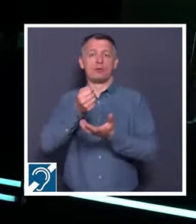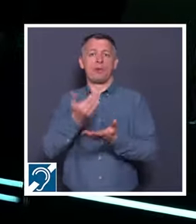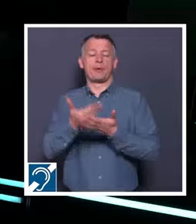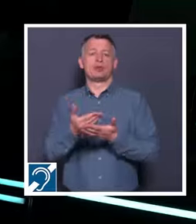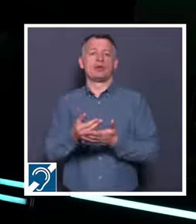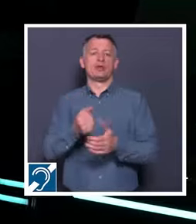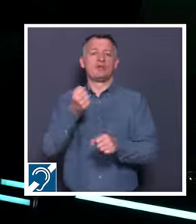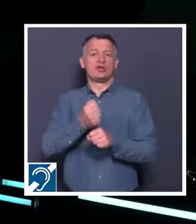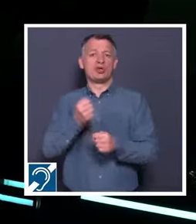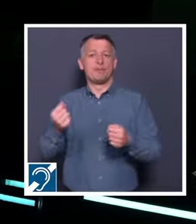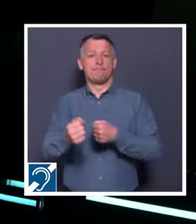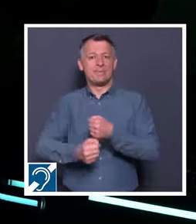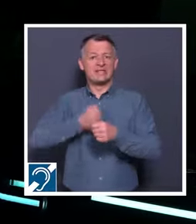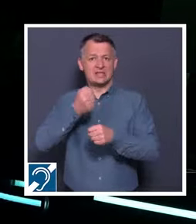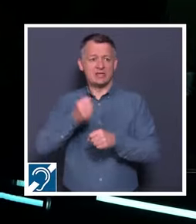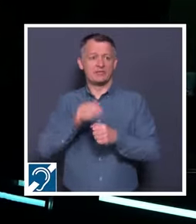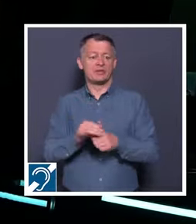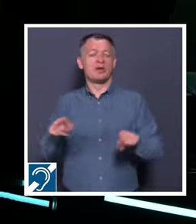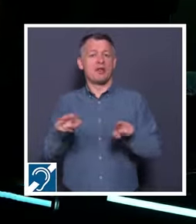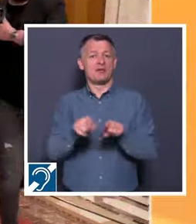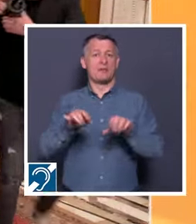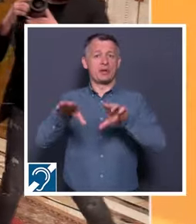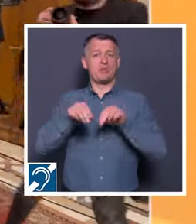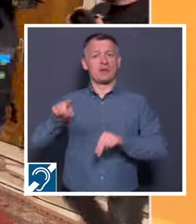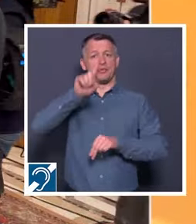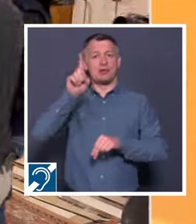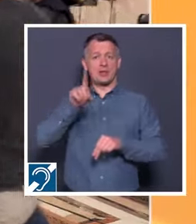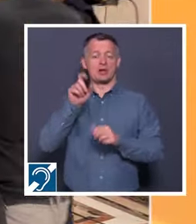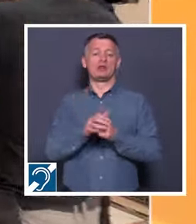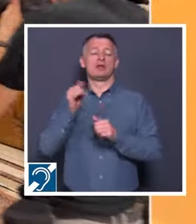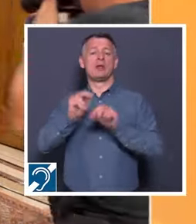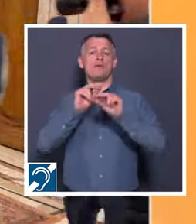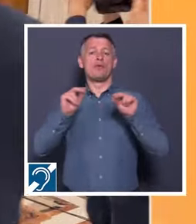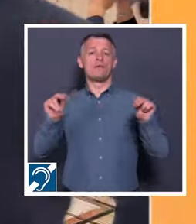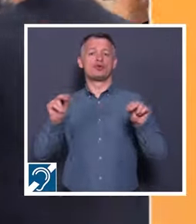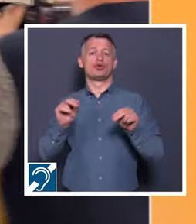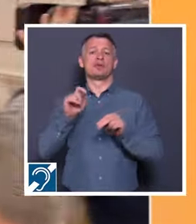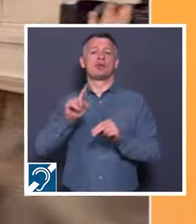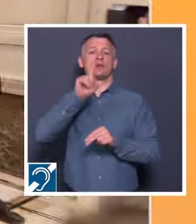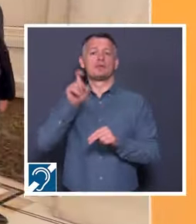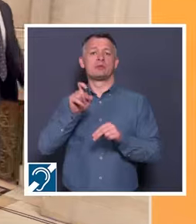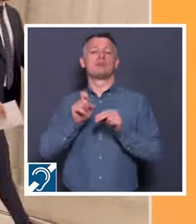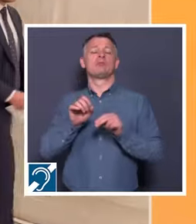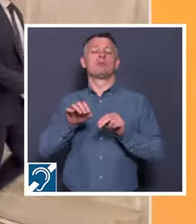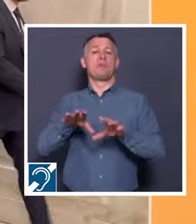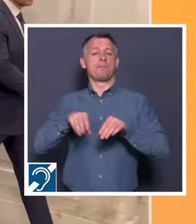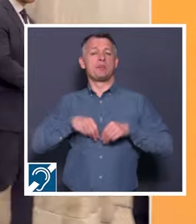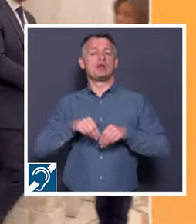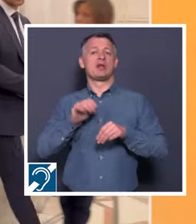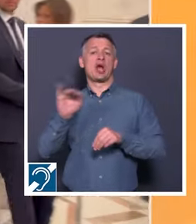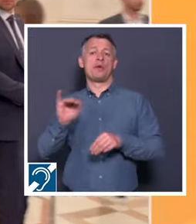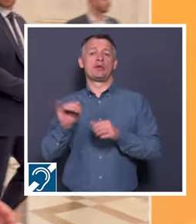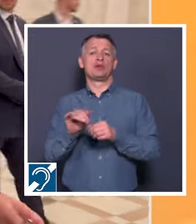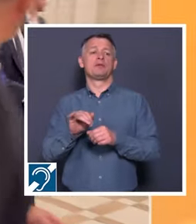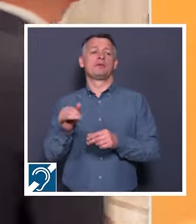o întrebare foarte bună pe care o primim și la cursurile noastre de educație media, de la profesori, de la copii. De ce trebuie să ne intereseze pe noi